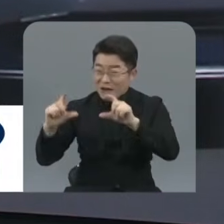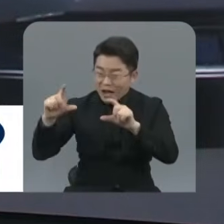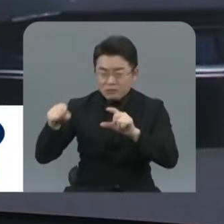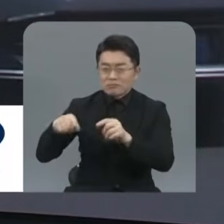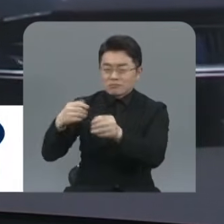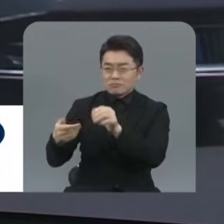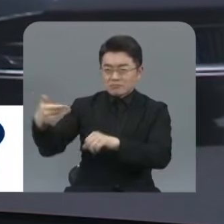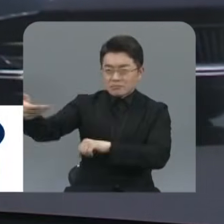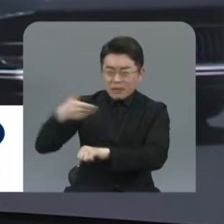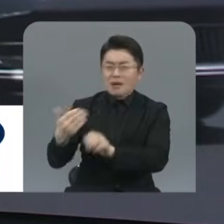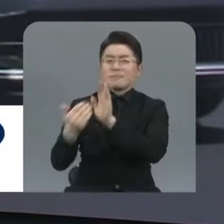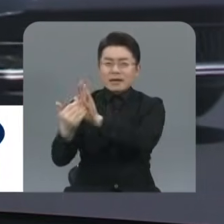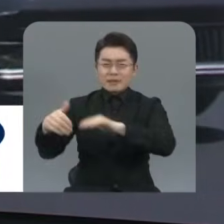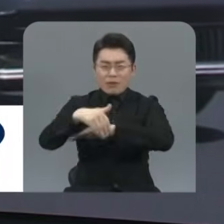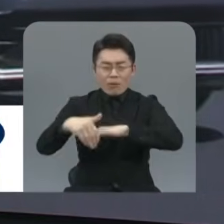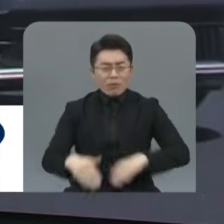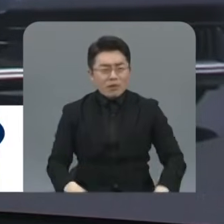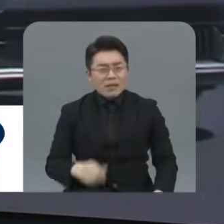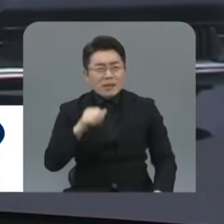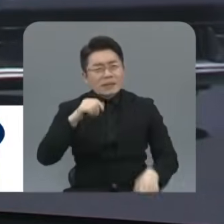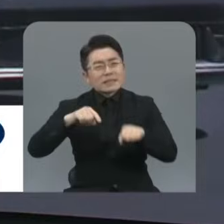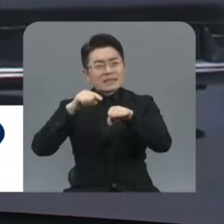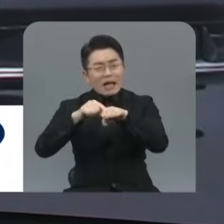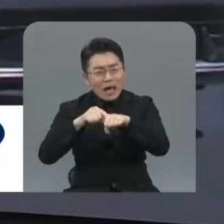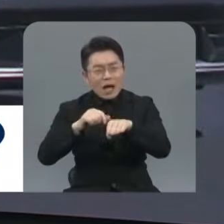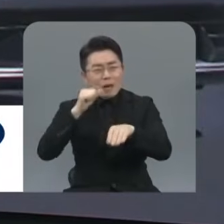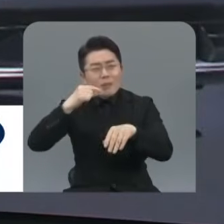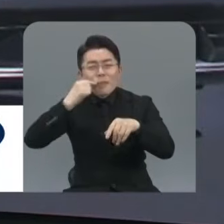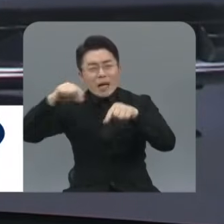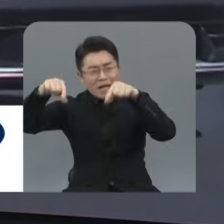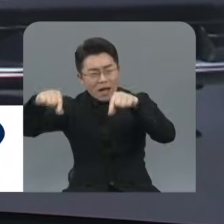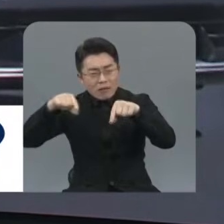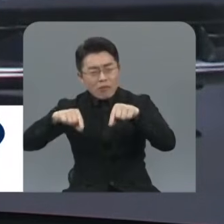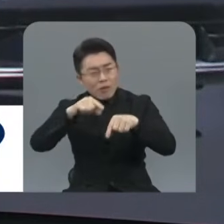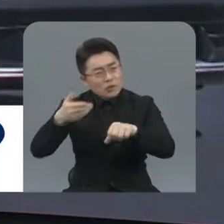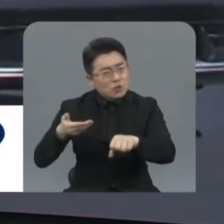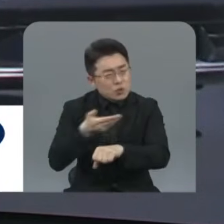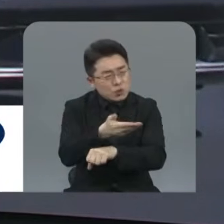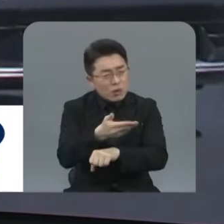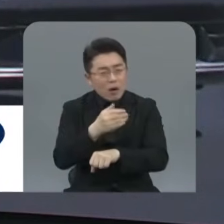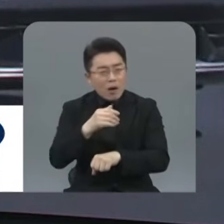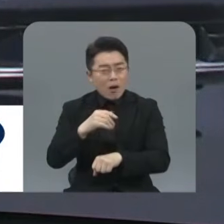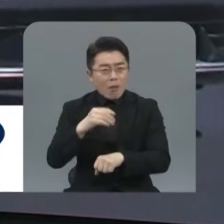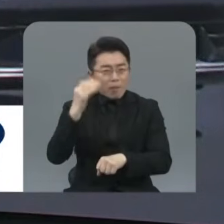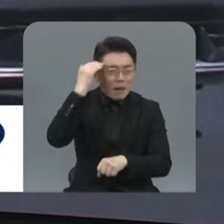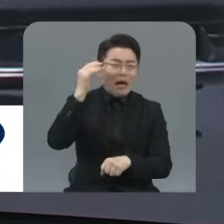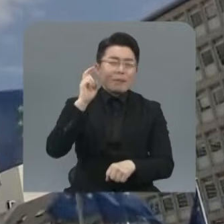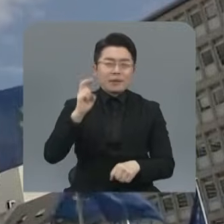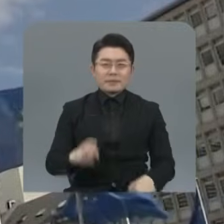전지가 영향을 받을 걸로 보입니다. 먼저 자세한 내용 성민수 기자가 설명드립니다.